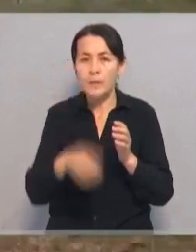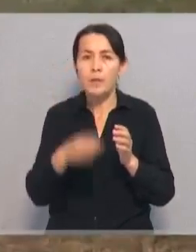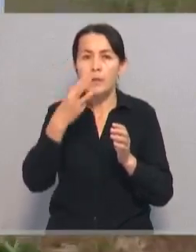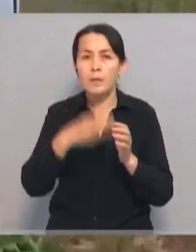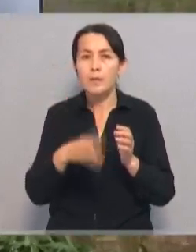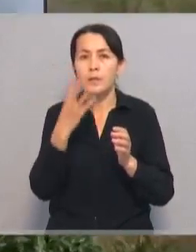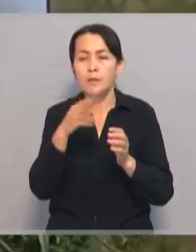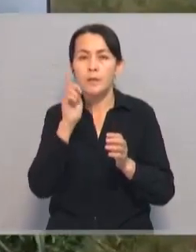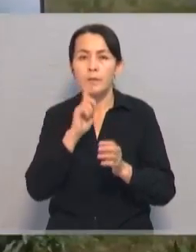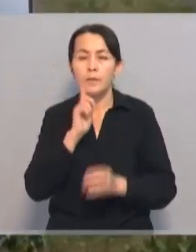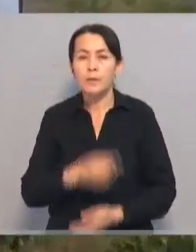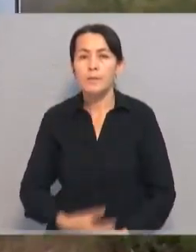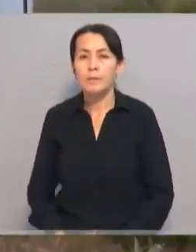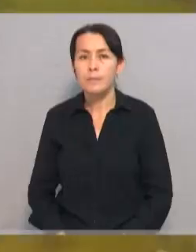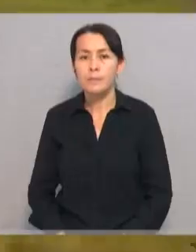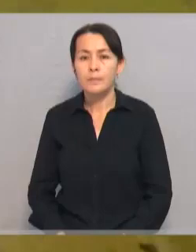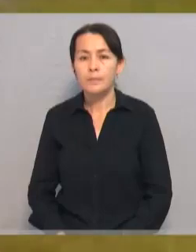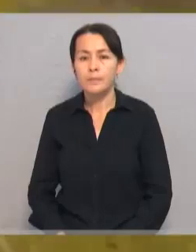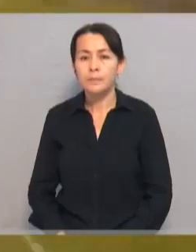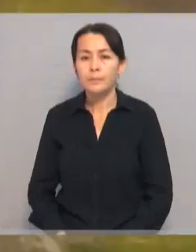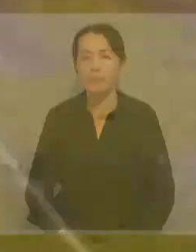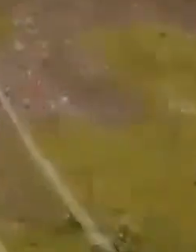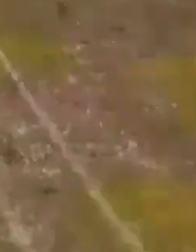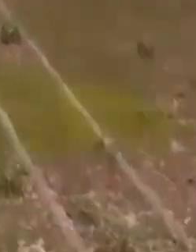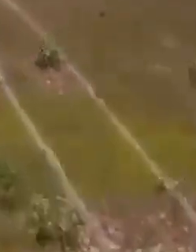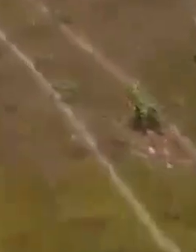и 34 временных. Аружан Жаринбаева, Асылбек Мансурхан, новости.